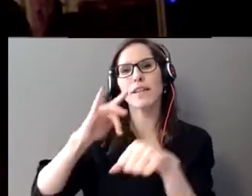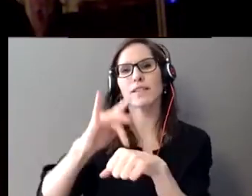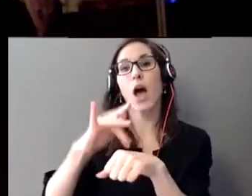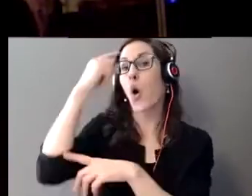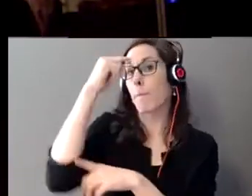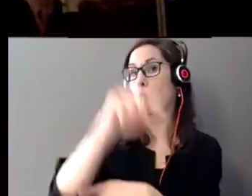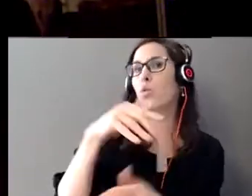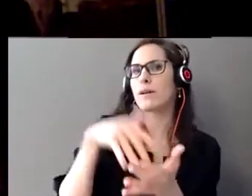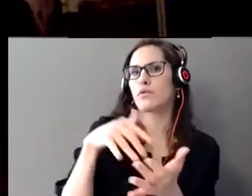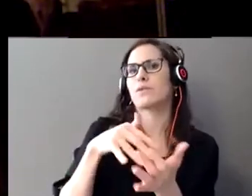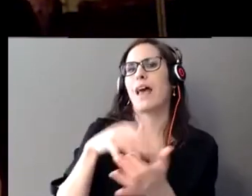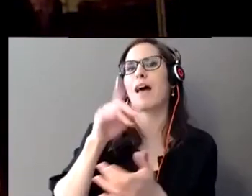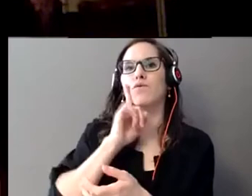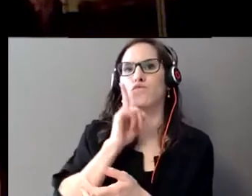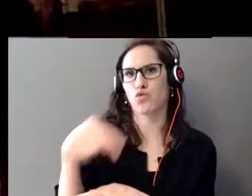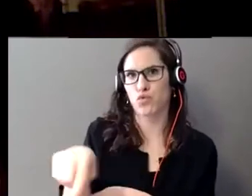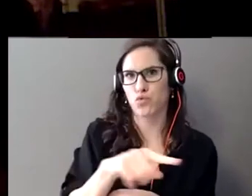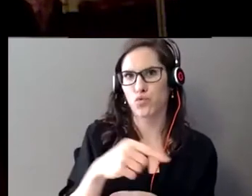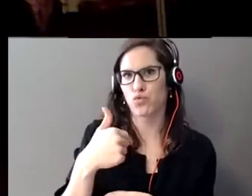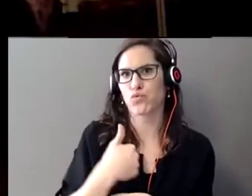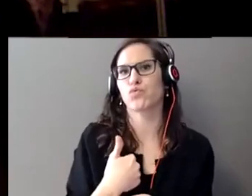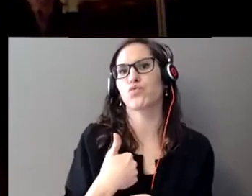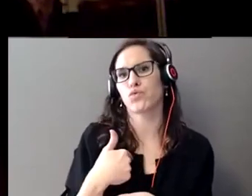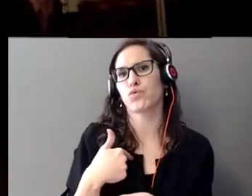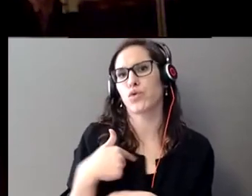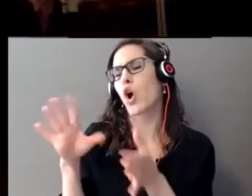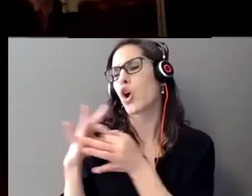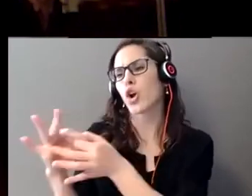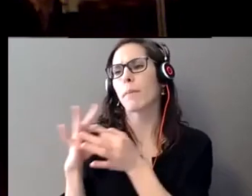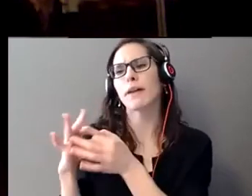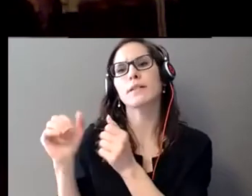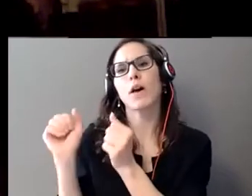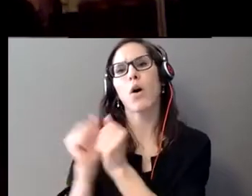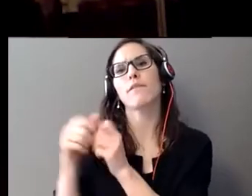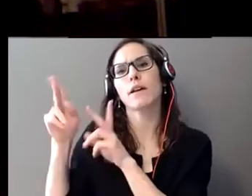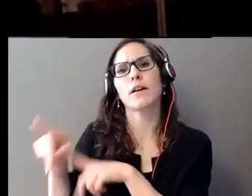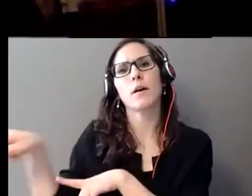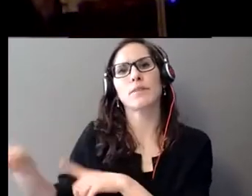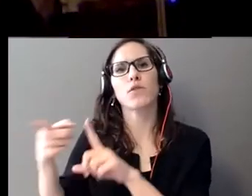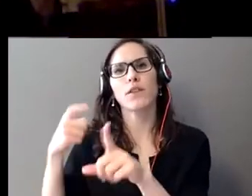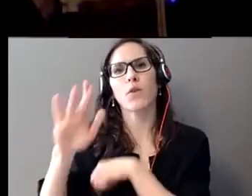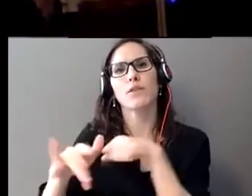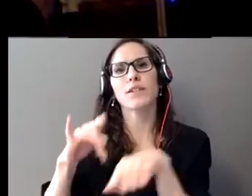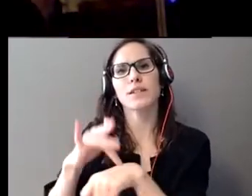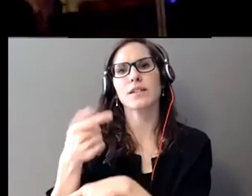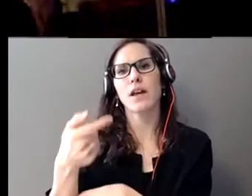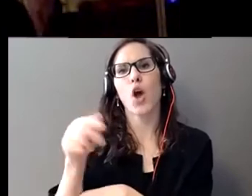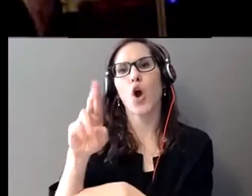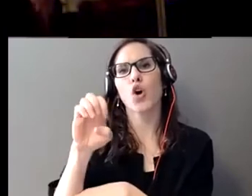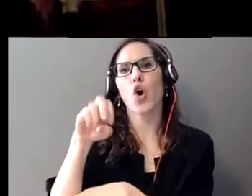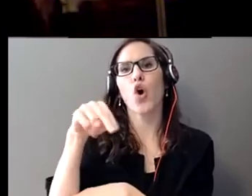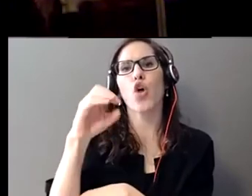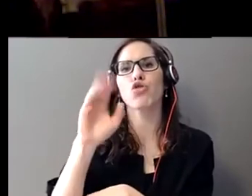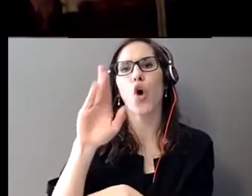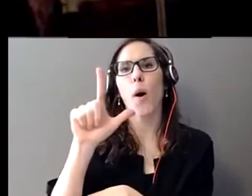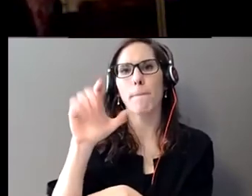je mène en collaboration avec une collègue de l'Université de Grenoble-Alpes, Isabelle Estève, et qui s'appelle Manès, donc, c'est celui-ci